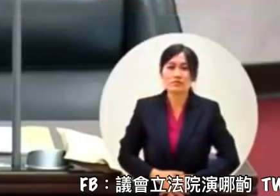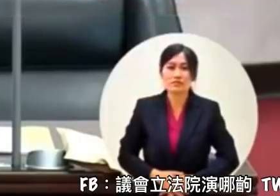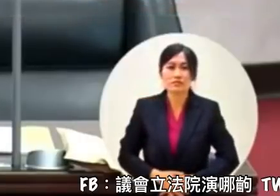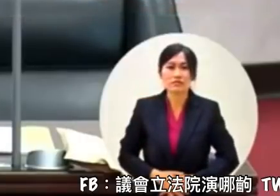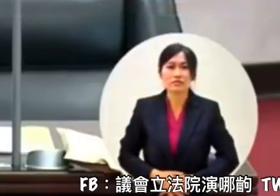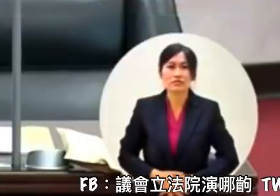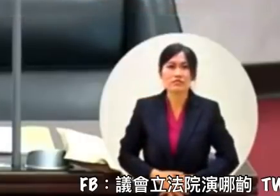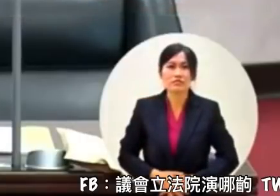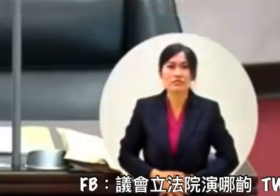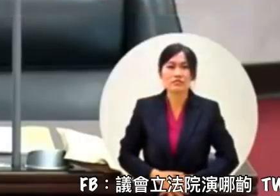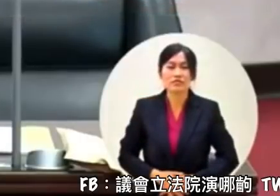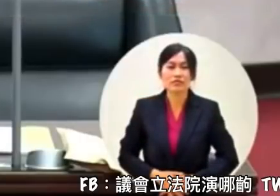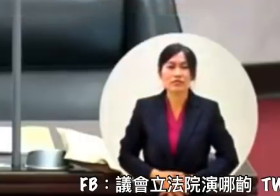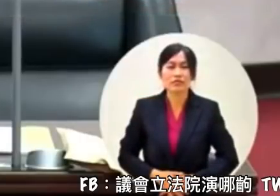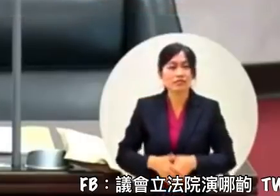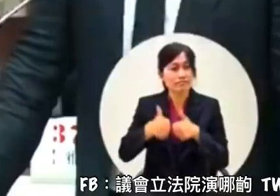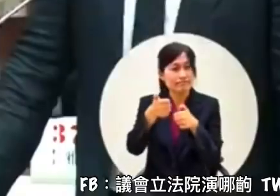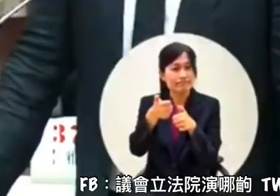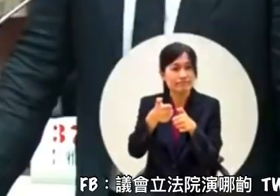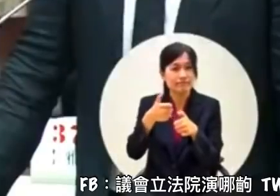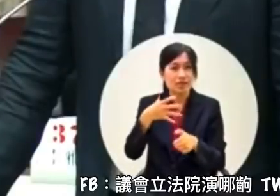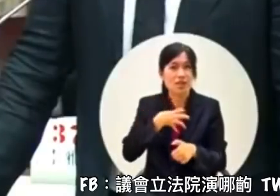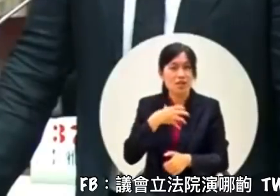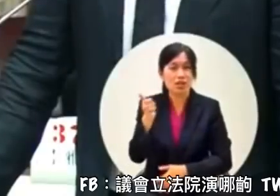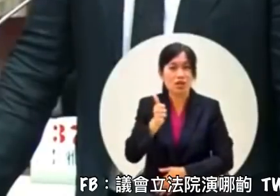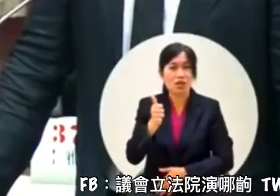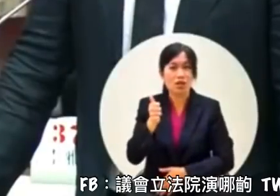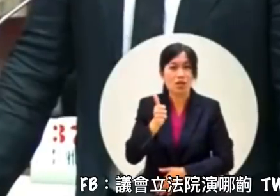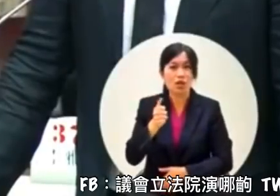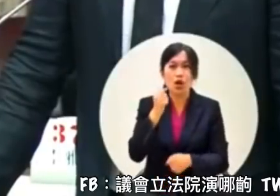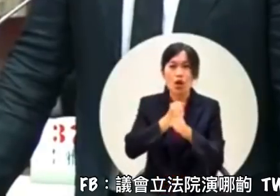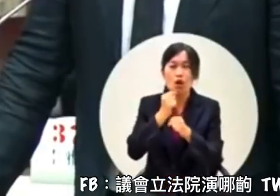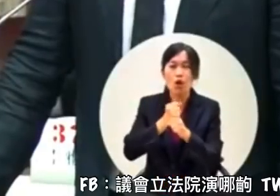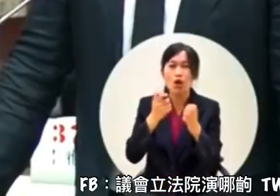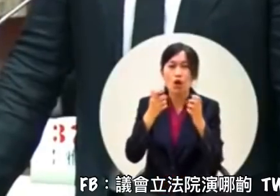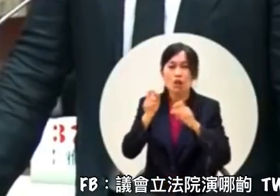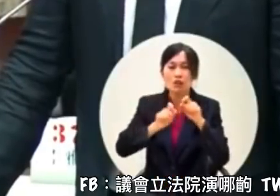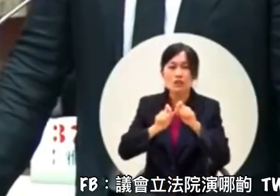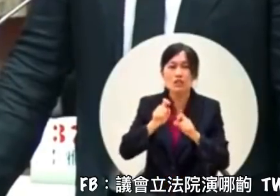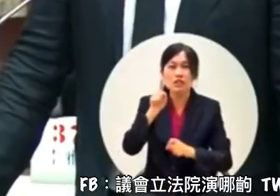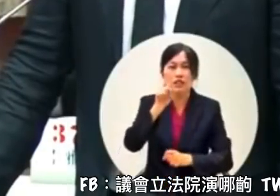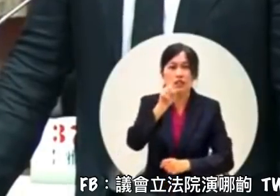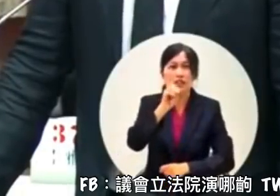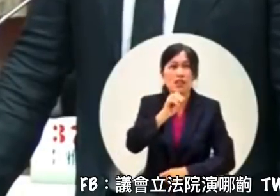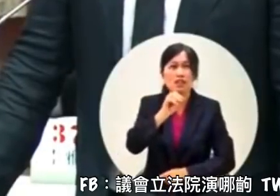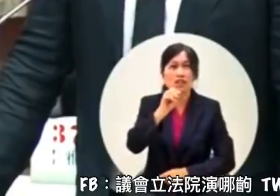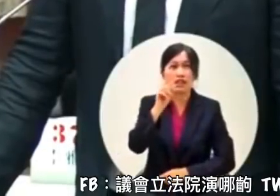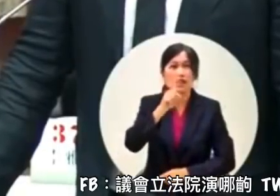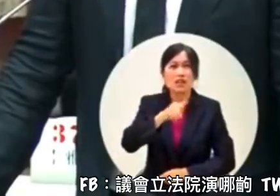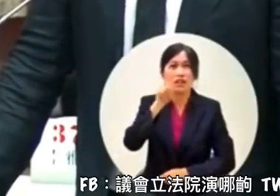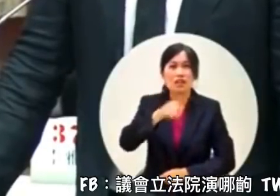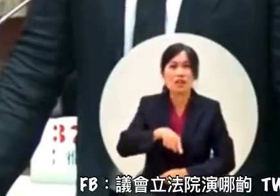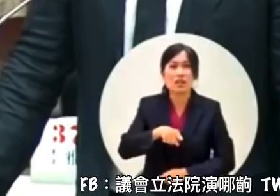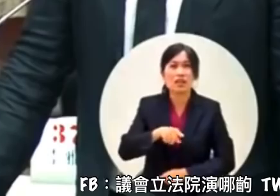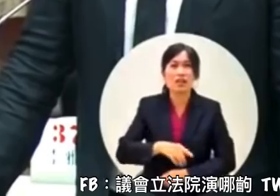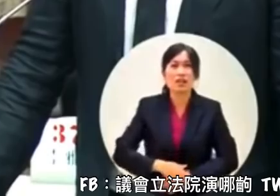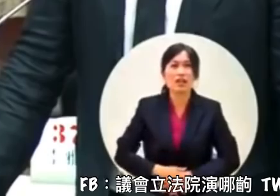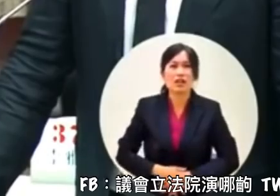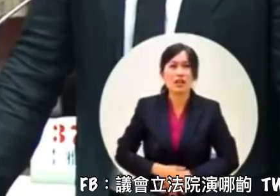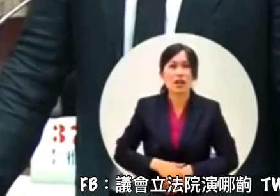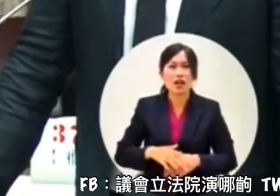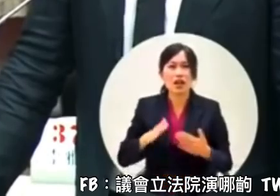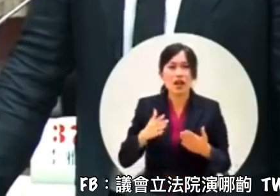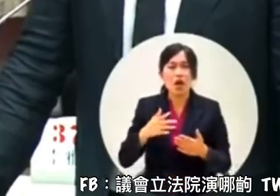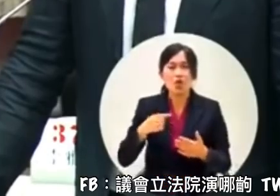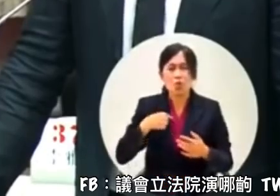税收多少？ 谢谢吴议员指教就业计划是大概11000啦，但是这个 产业 的配比我们大概做一些